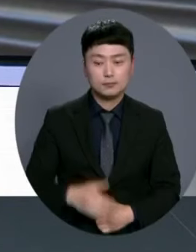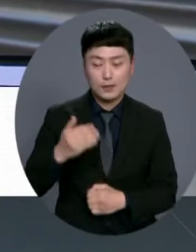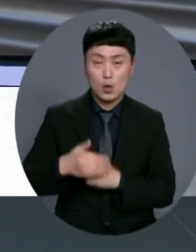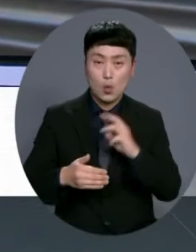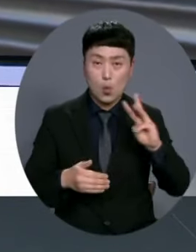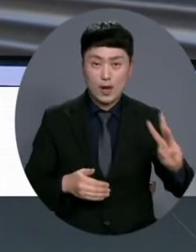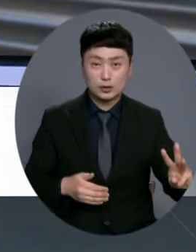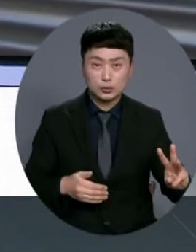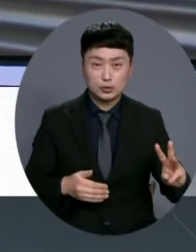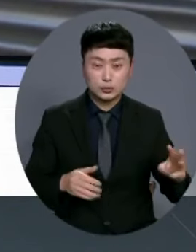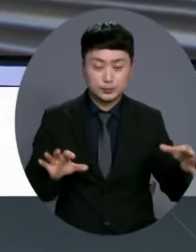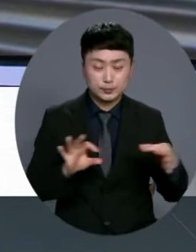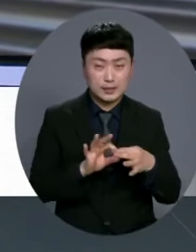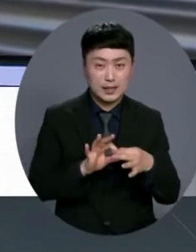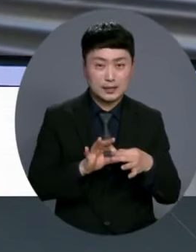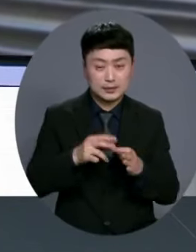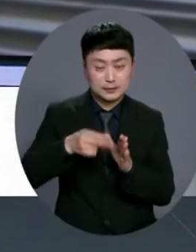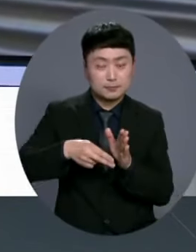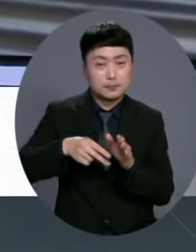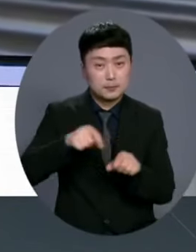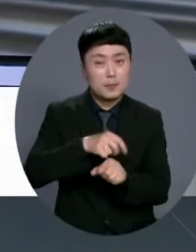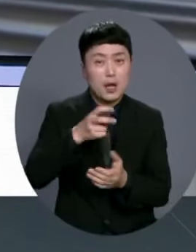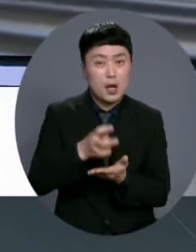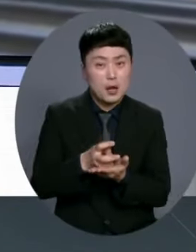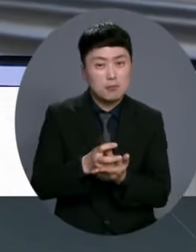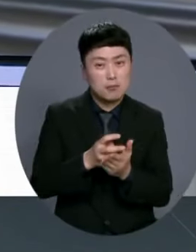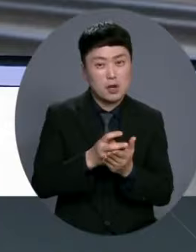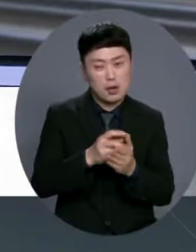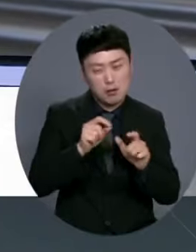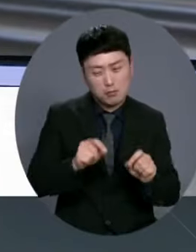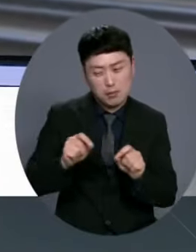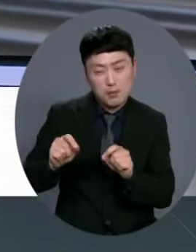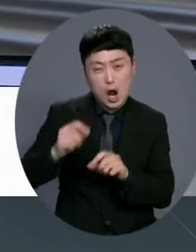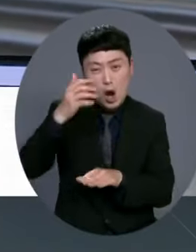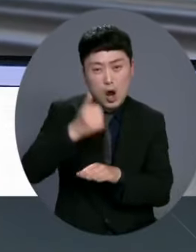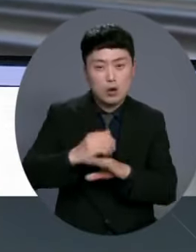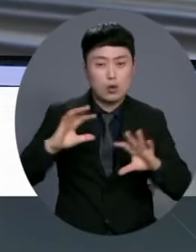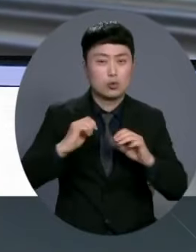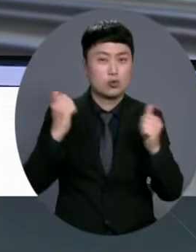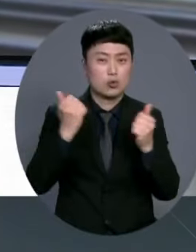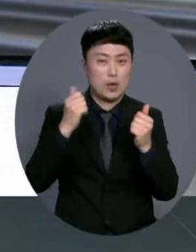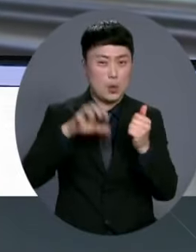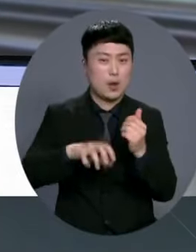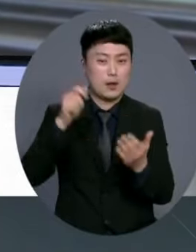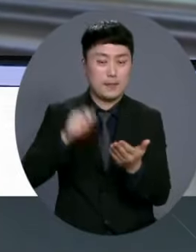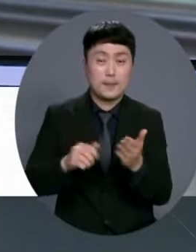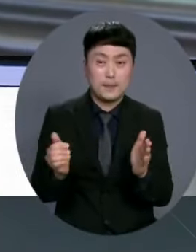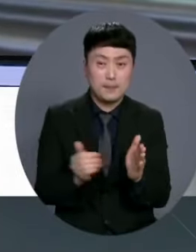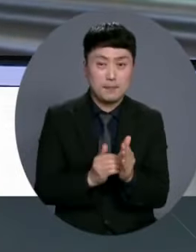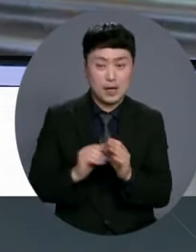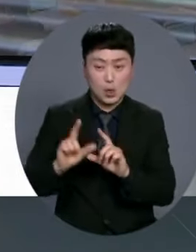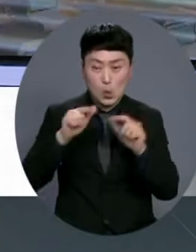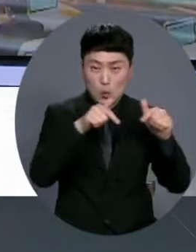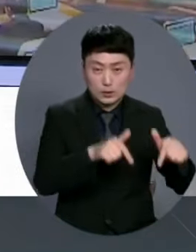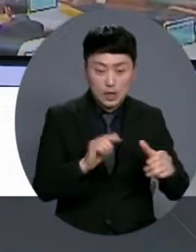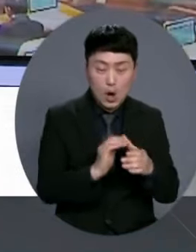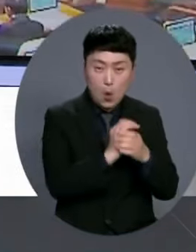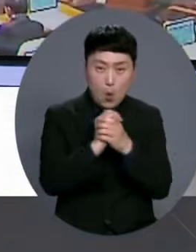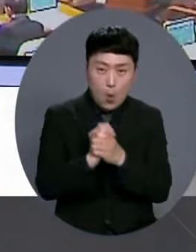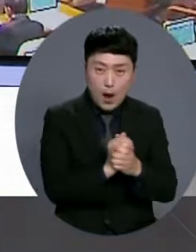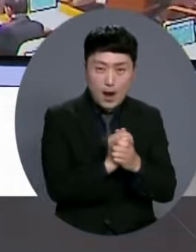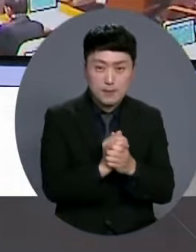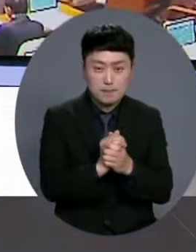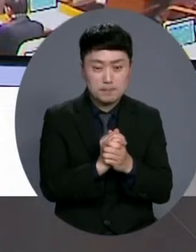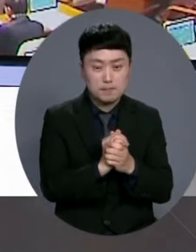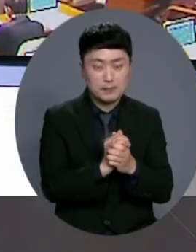대구와 광주를 잇는 달빛철도 특별법이 우여곡절 끝에 국회를 통과했습니다. 동서화합과